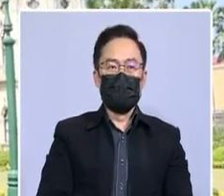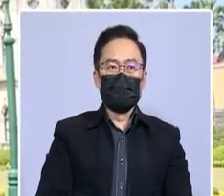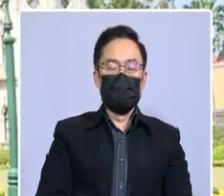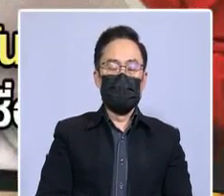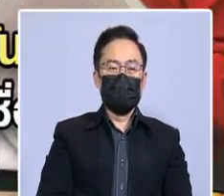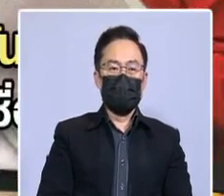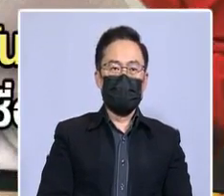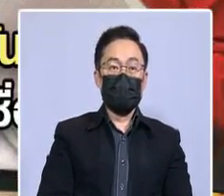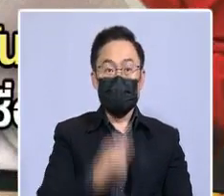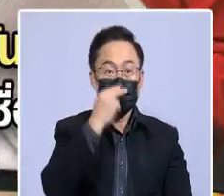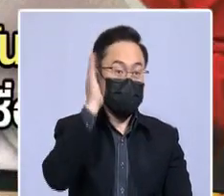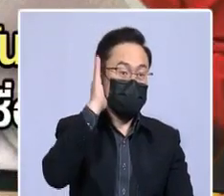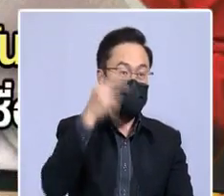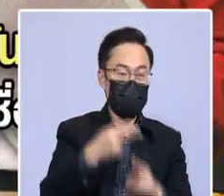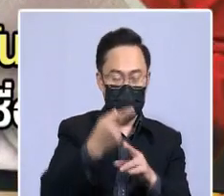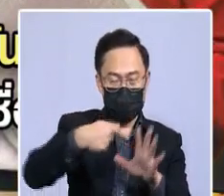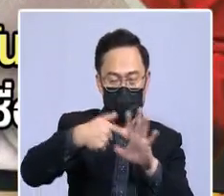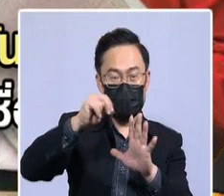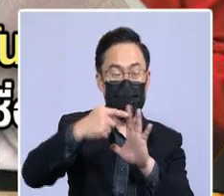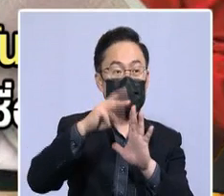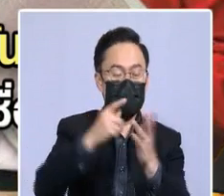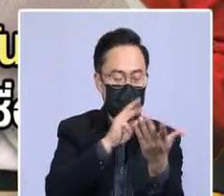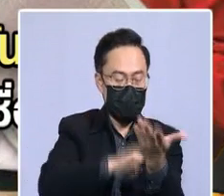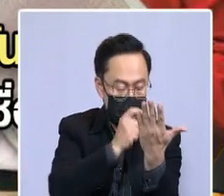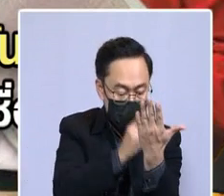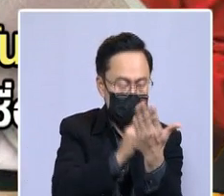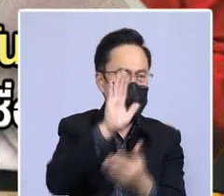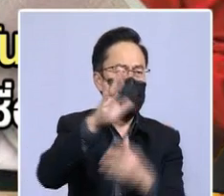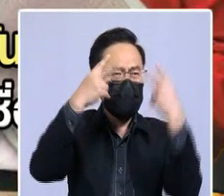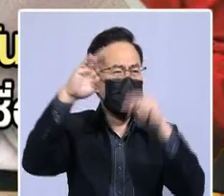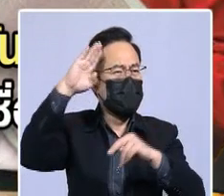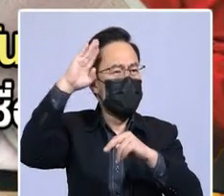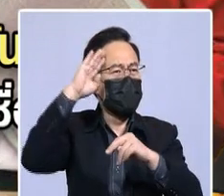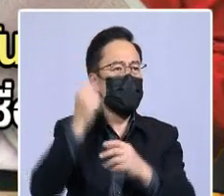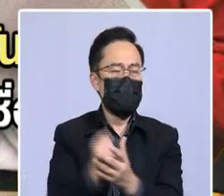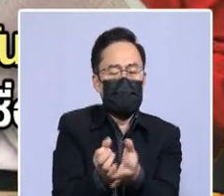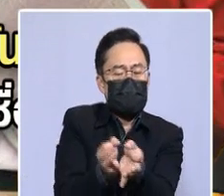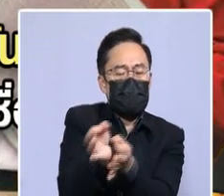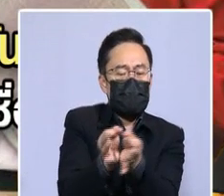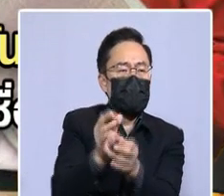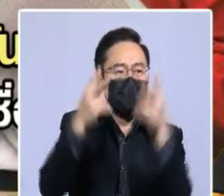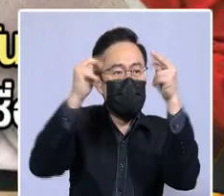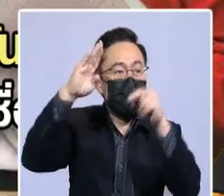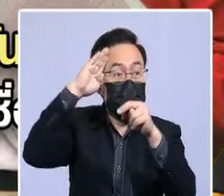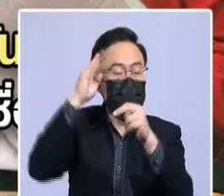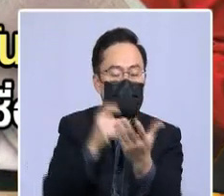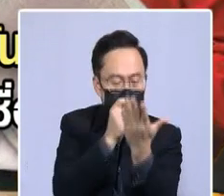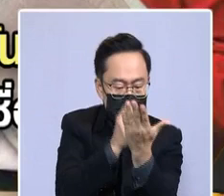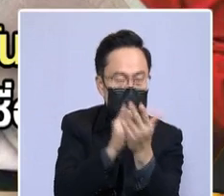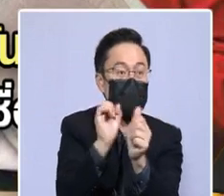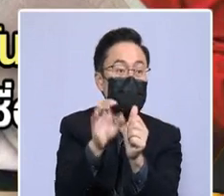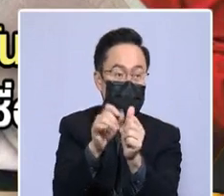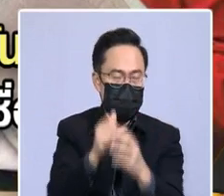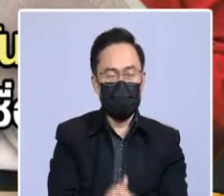ห่งเนี่ยบรรณาการเข้าถนนสูงขึ้นอะไรสูงขึ้นคนก็จะปีนเข้ารั้วง่ายขึ้น ค่ะ ที่ทำเนียบรัฐบ